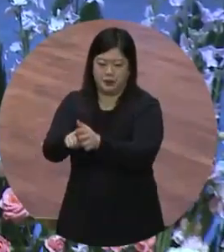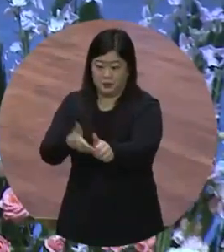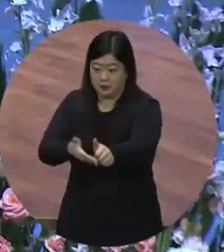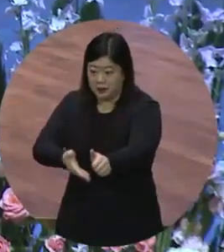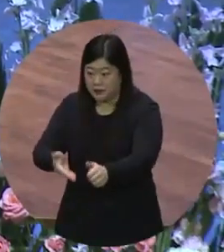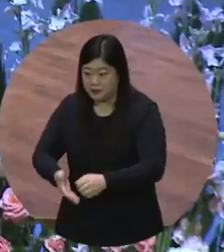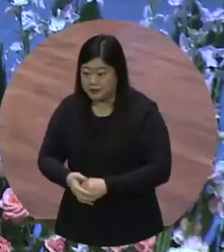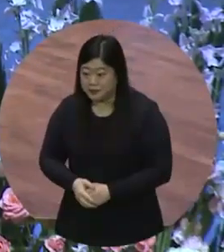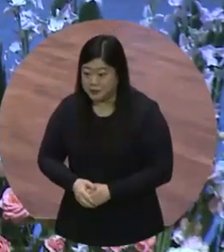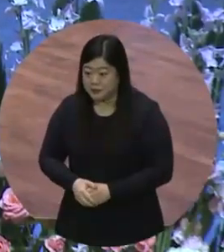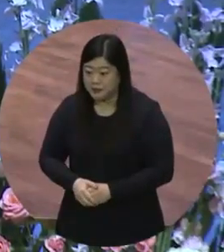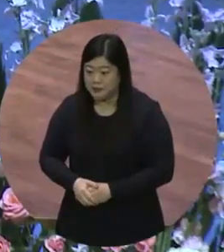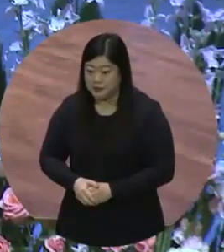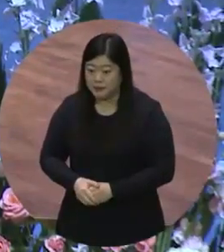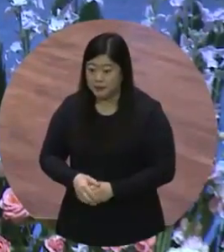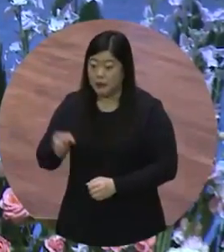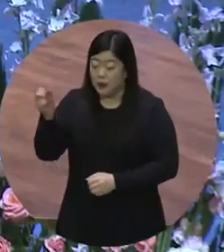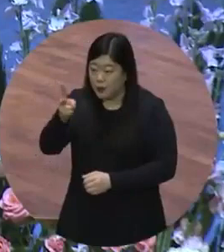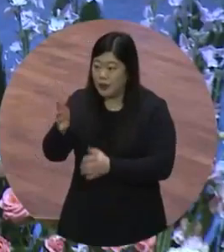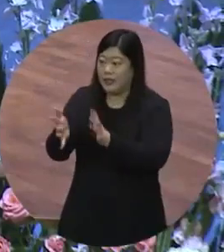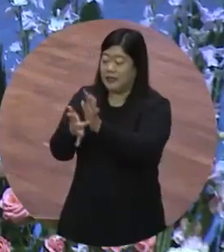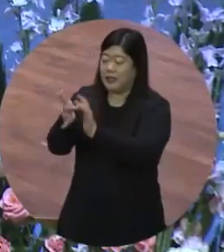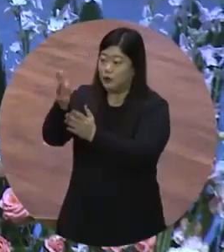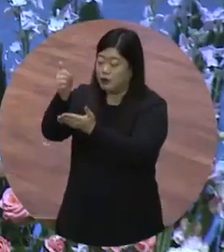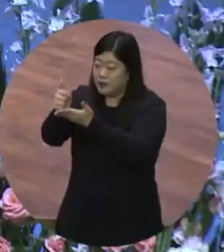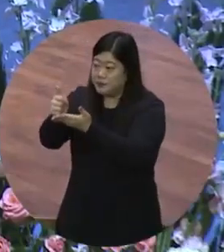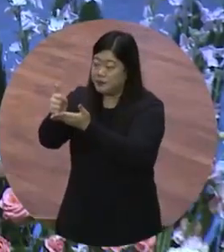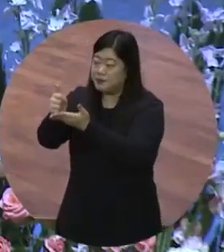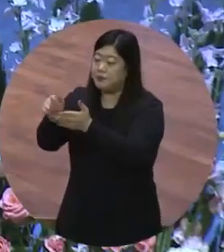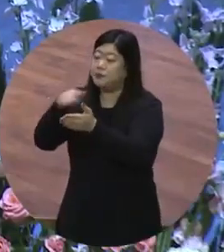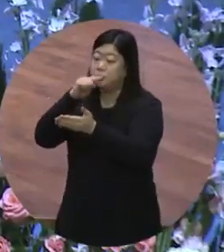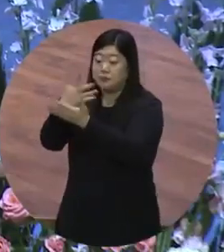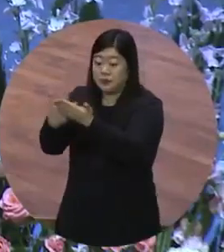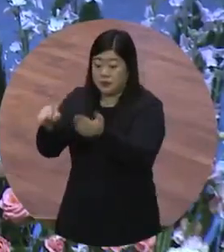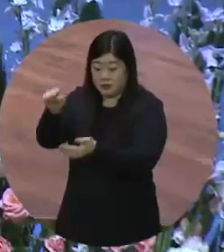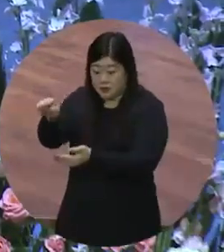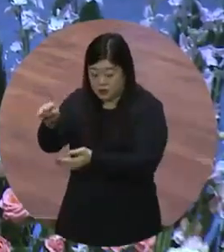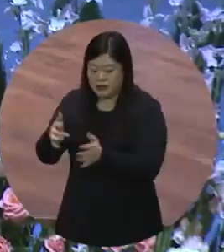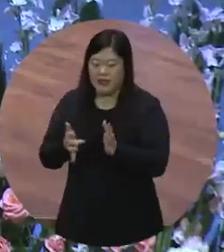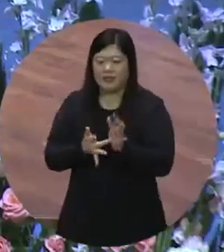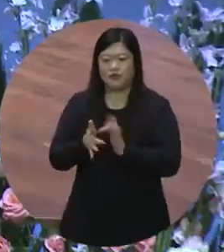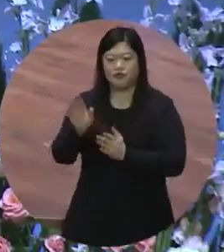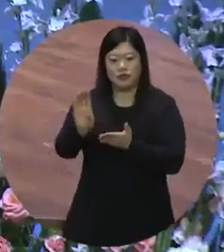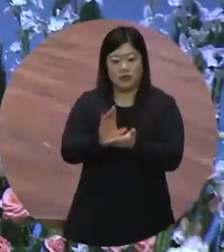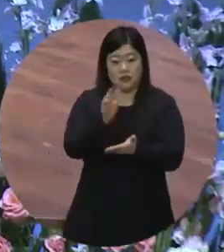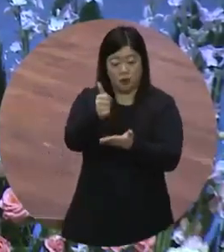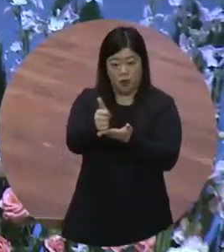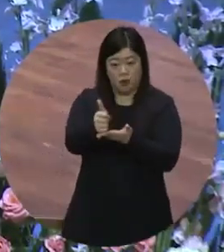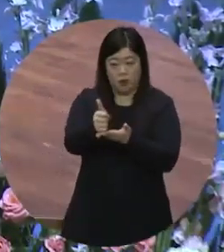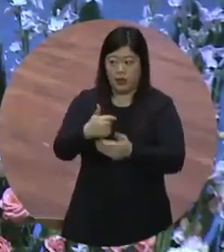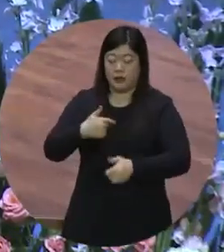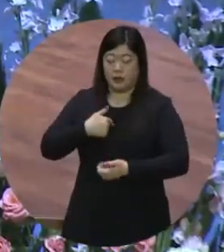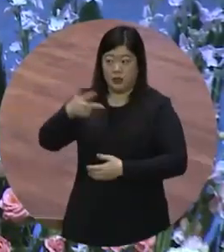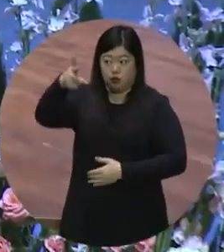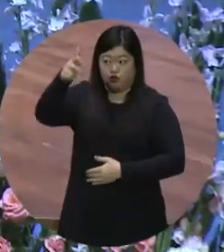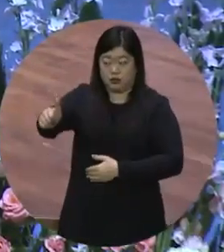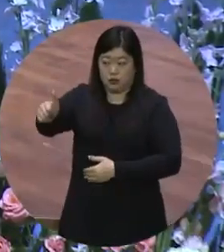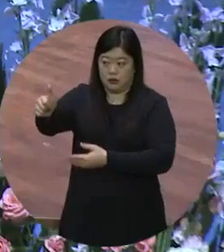문제를 해결할 수 있는 유일한 길은 바로 부활하신 예수 그리스도를 나의 주인으로 모시면 끝나는